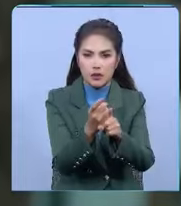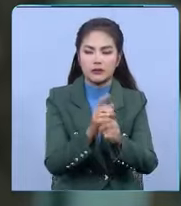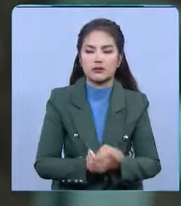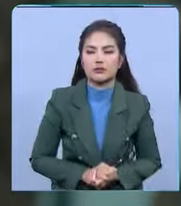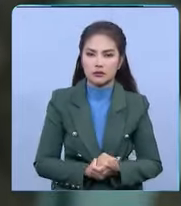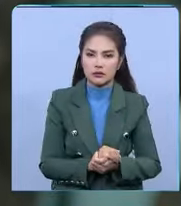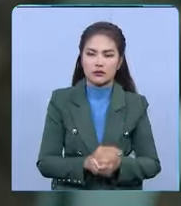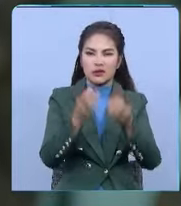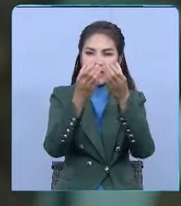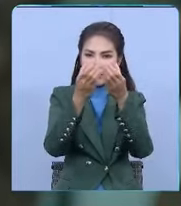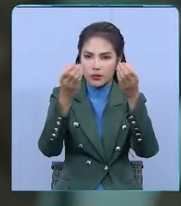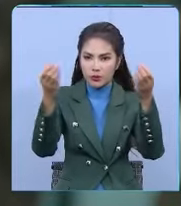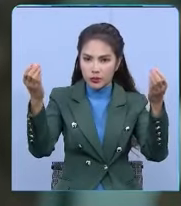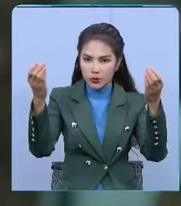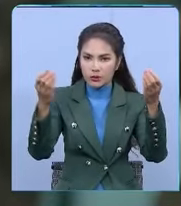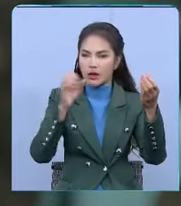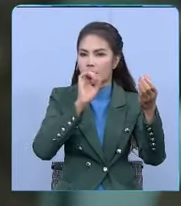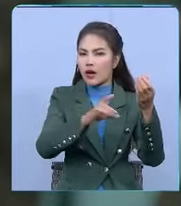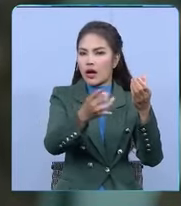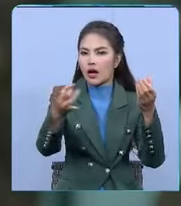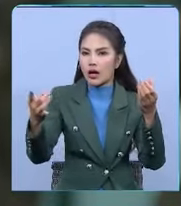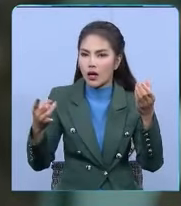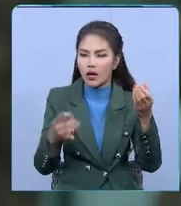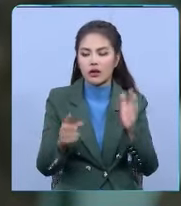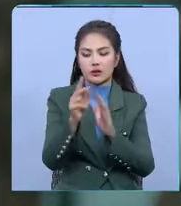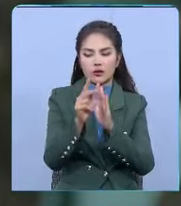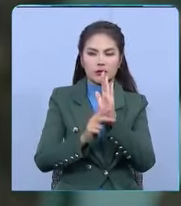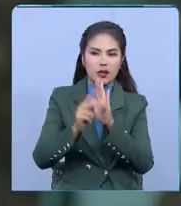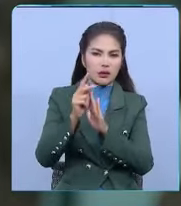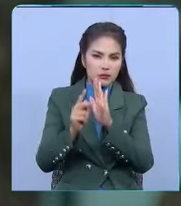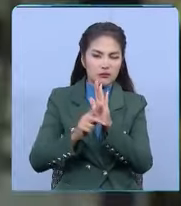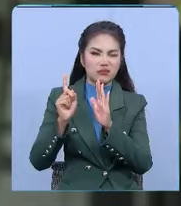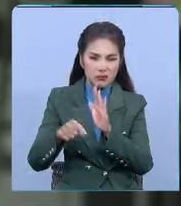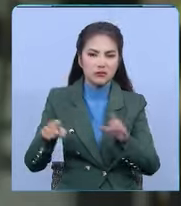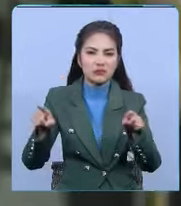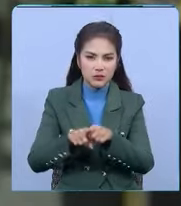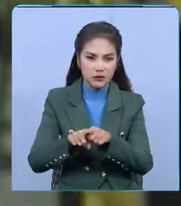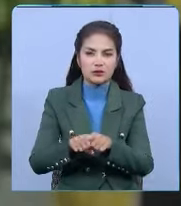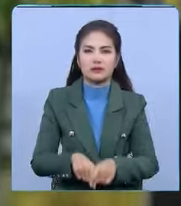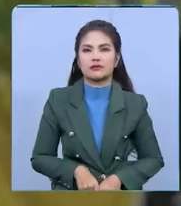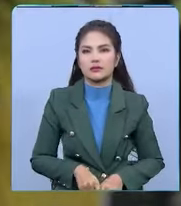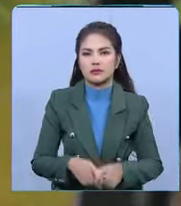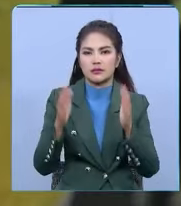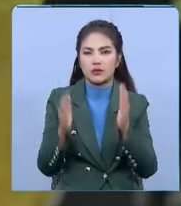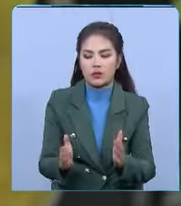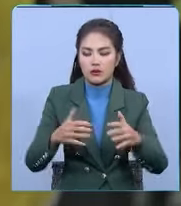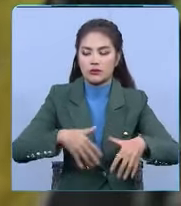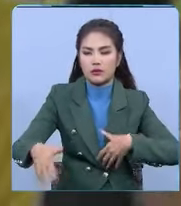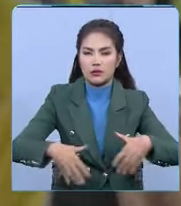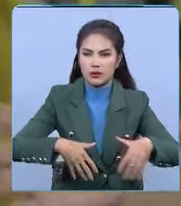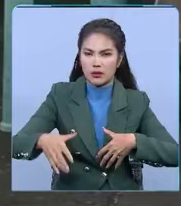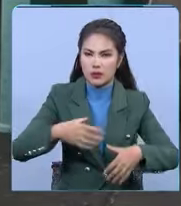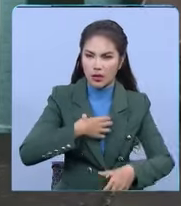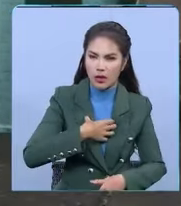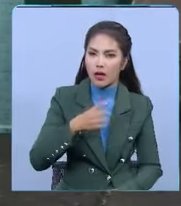องยึดถือยังไงเหมือนกฎหมายครับกฎหมายว่าไงเราก็จะต้องไปตามกฎหมาย ทีนี้เขามีประชาชนครับเขาบอกว่าเขาเรียกร้องเขาอย